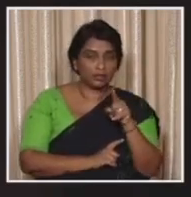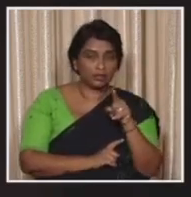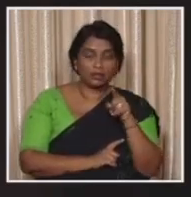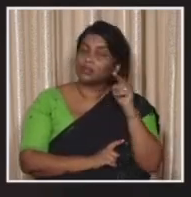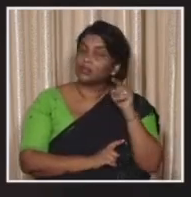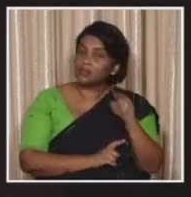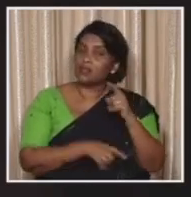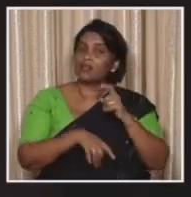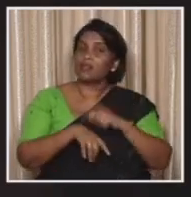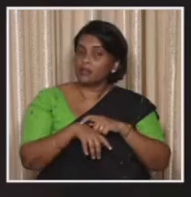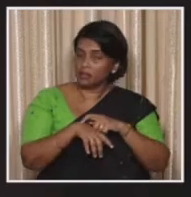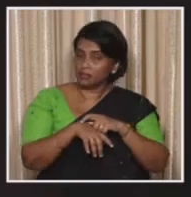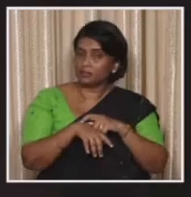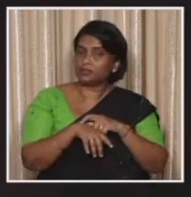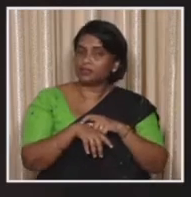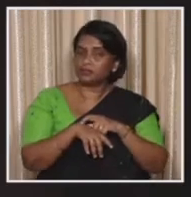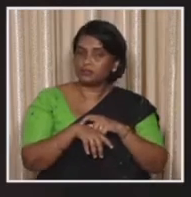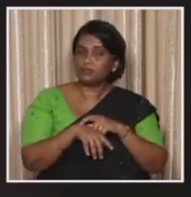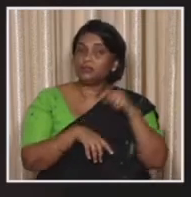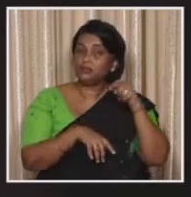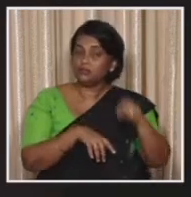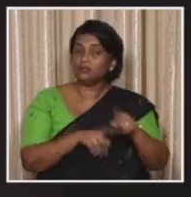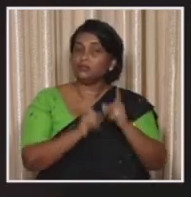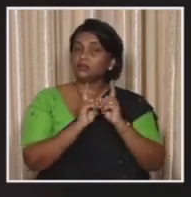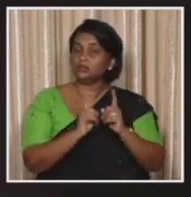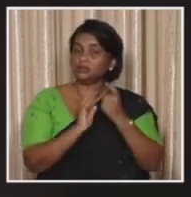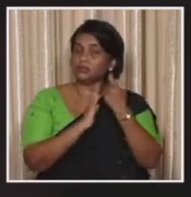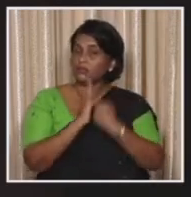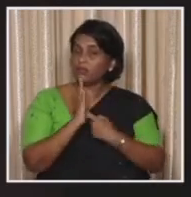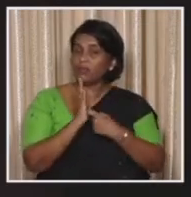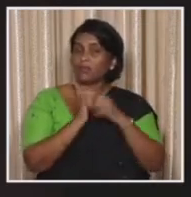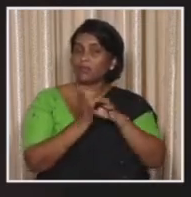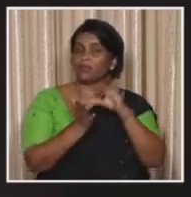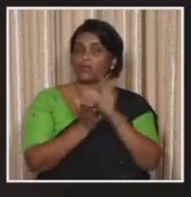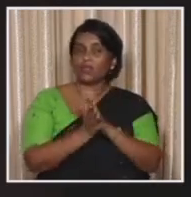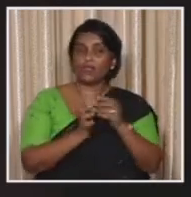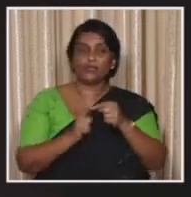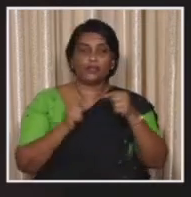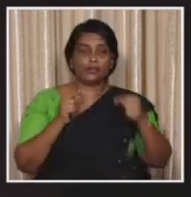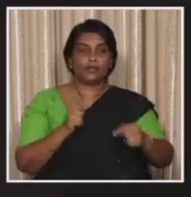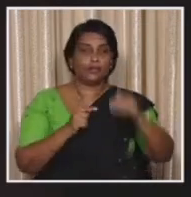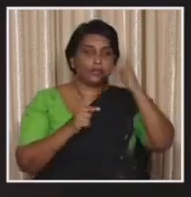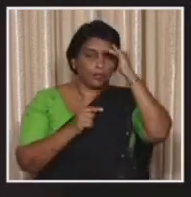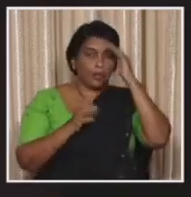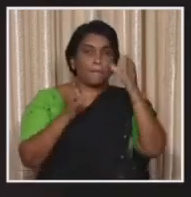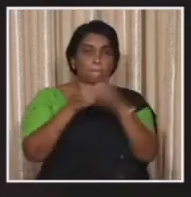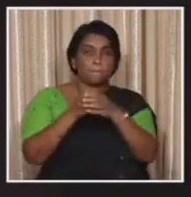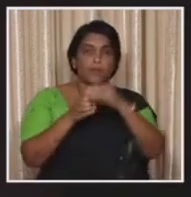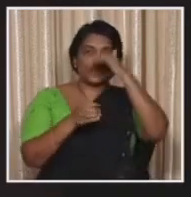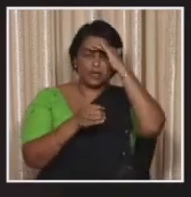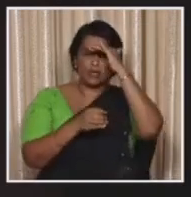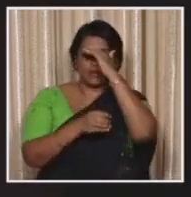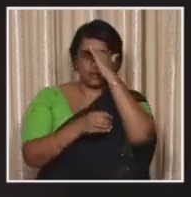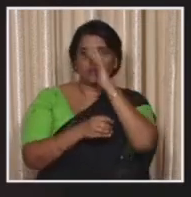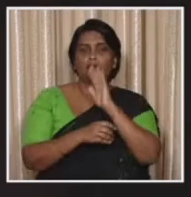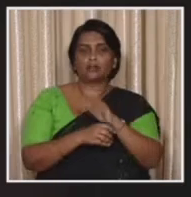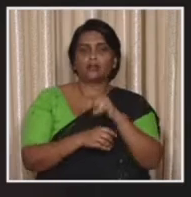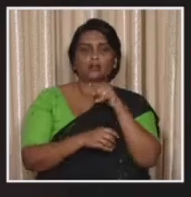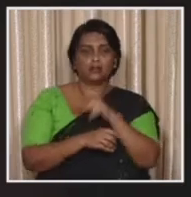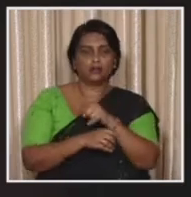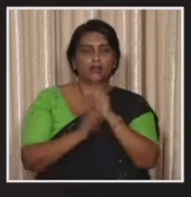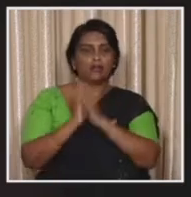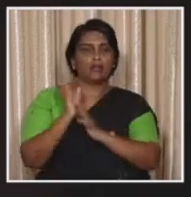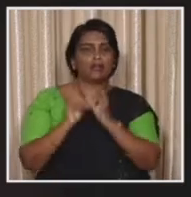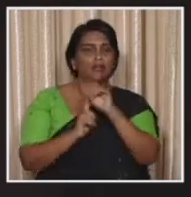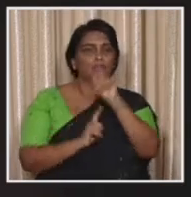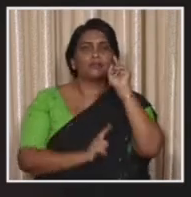මේ අවස්ථාව මේ ස්ථාවර නියෝග වලින් ලබා දීලා තියෙන විපක්ෂ නායකවරු පක්ෂ නායකවරුන්ට කතා කරන්න ඒක අර